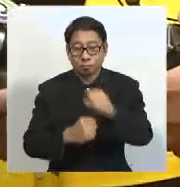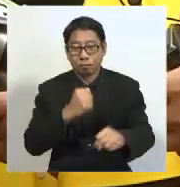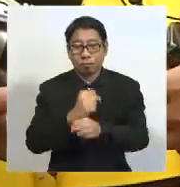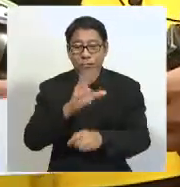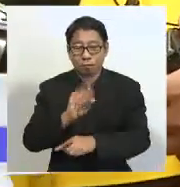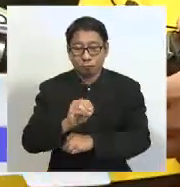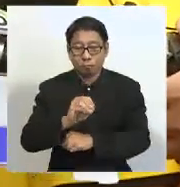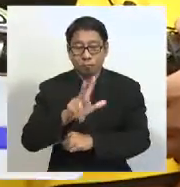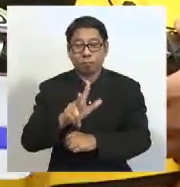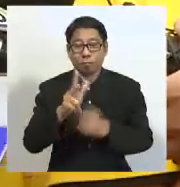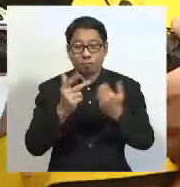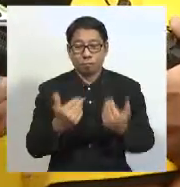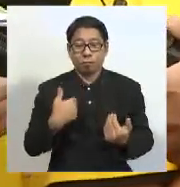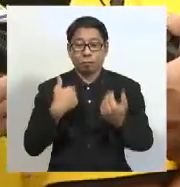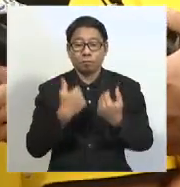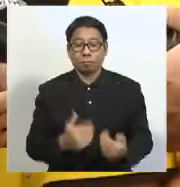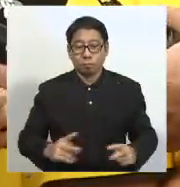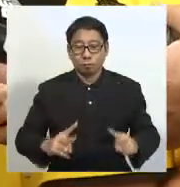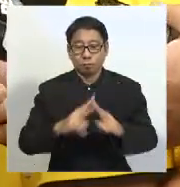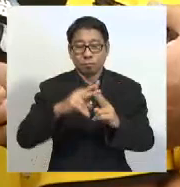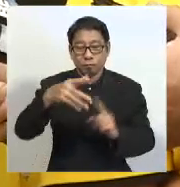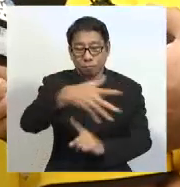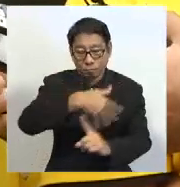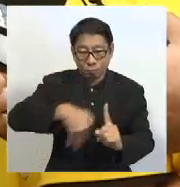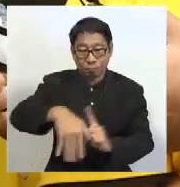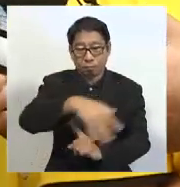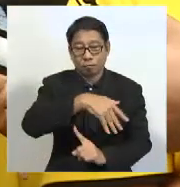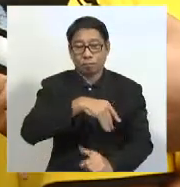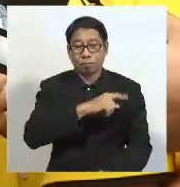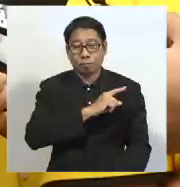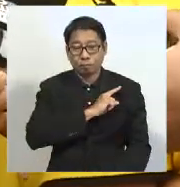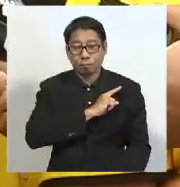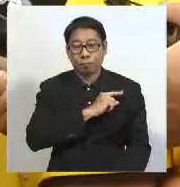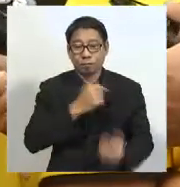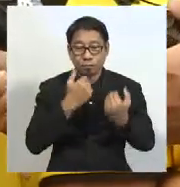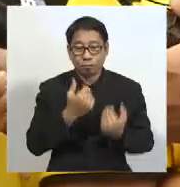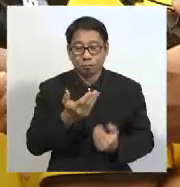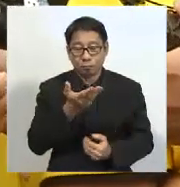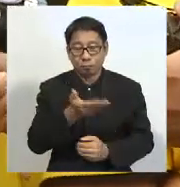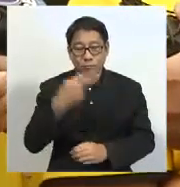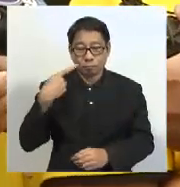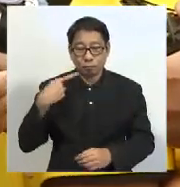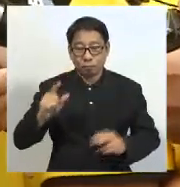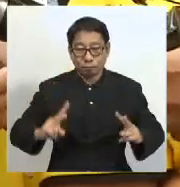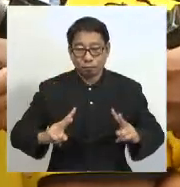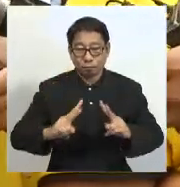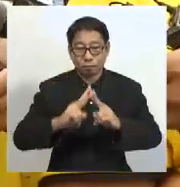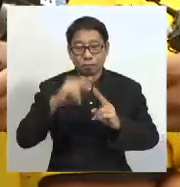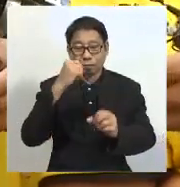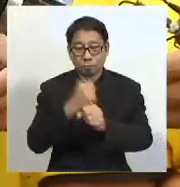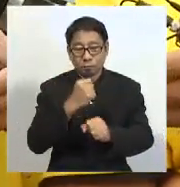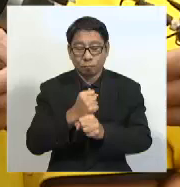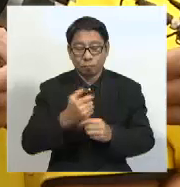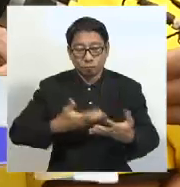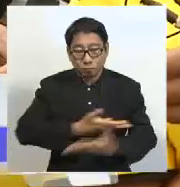2513ต้นปีนี้ตัวกระทรวงทรัพยากรธรรมชาติและสิ่งแวดล้อมเองนะครับผมได้ขอให้ทางท่านปลัดกระทรวงได้ทำงานห